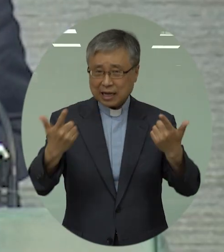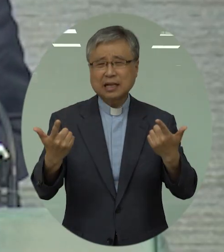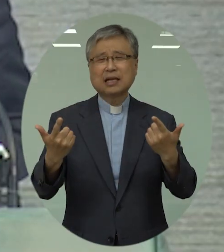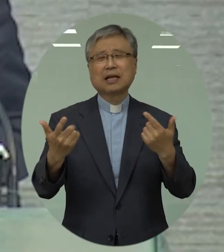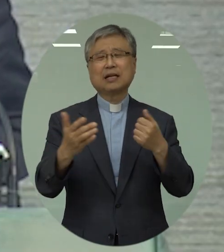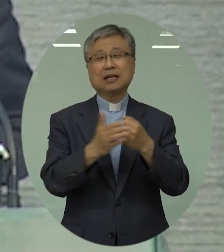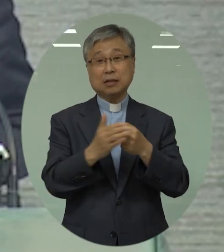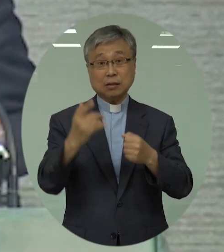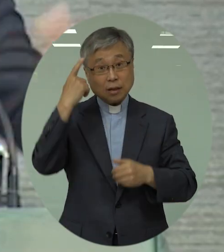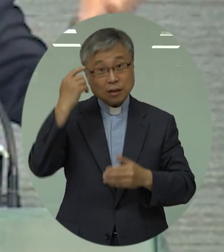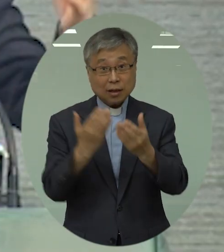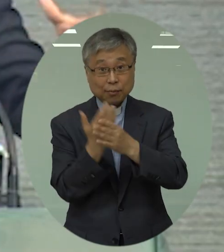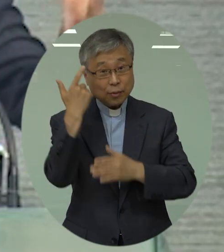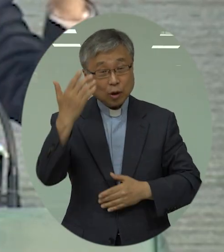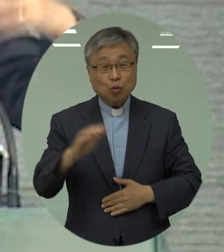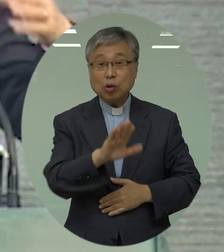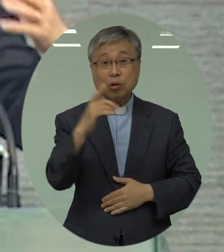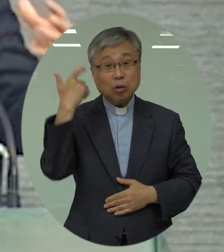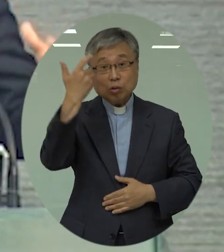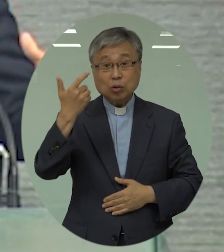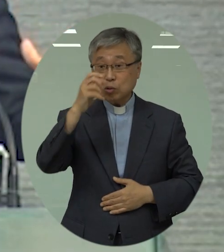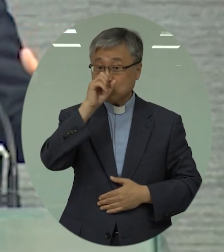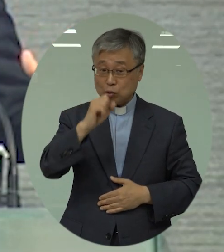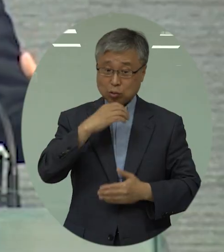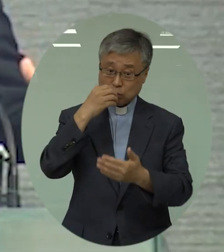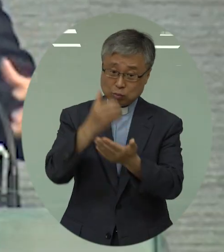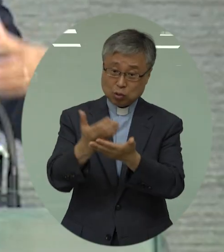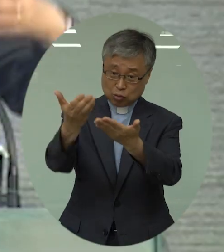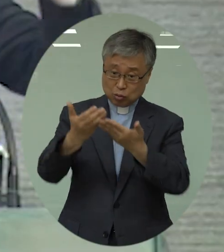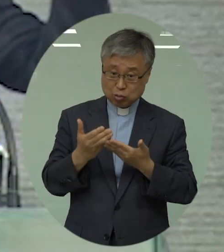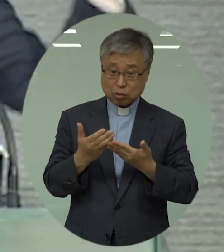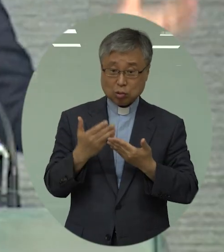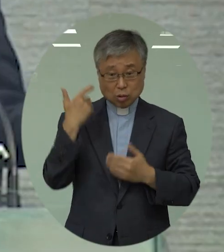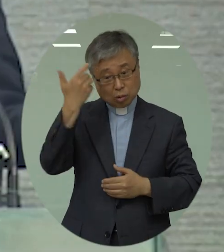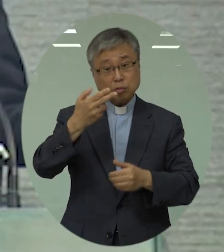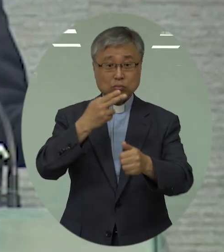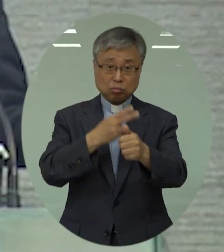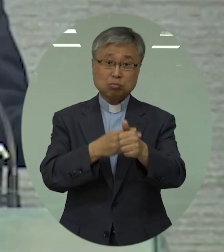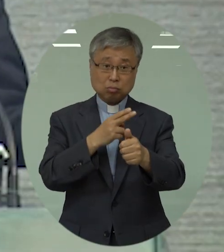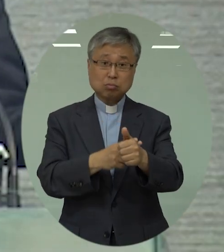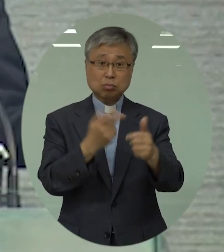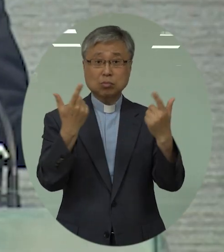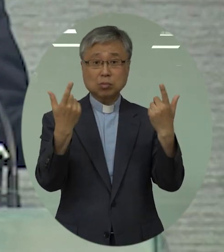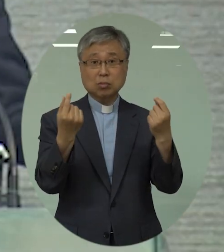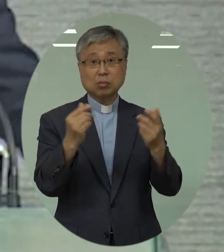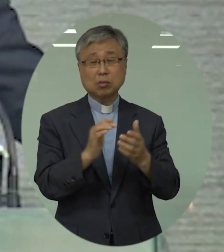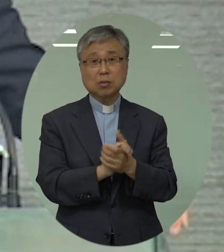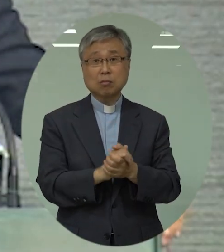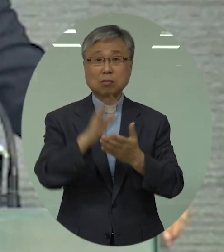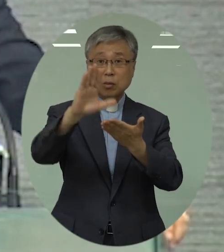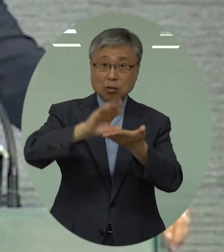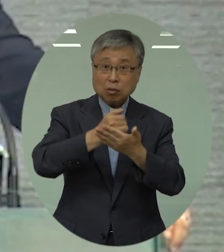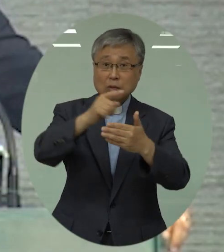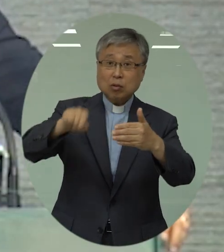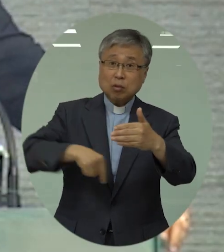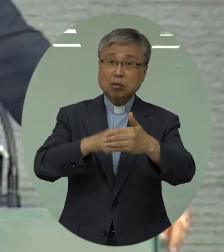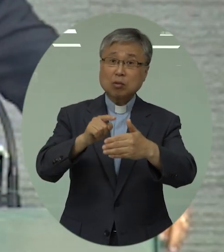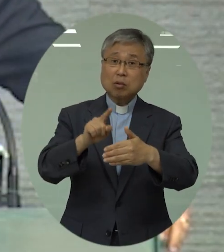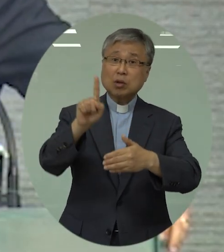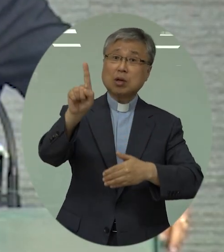구절? 우리에게 영적 좋은 가마를 주는 사람은 다 영적 스승들이죠. 그리스도 안에서